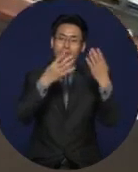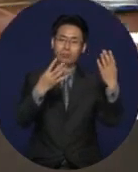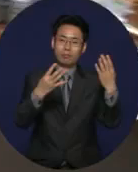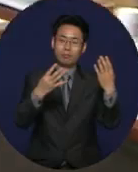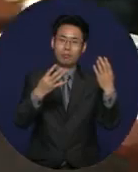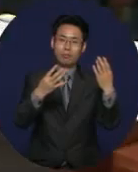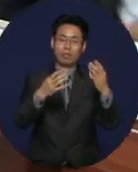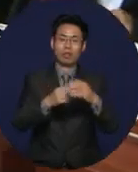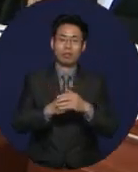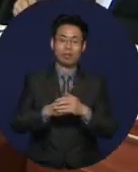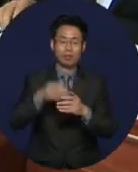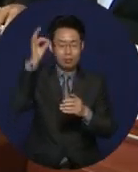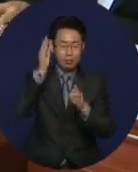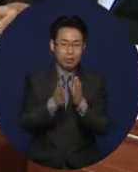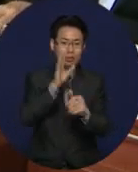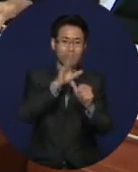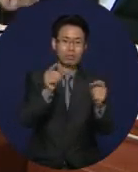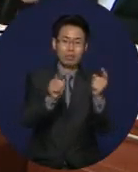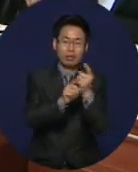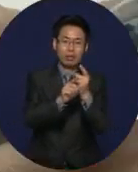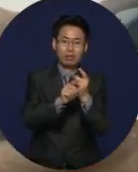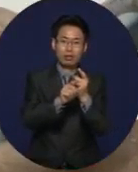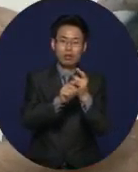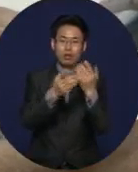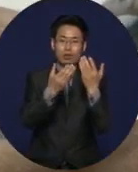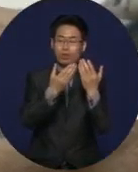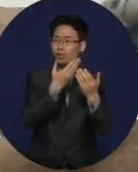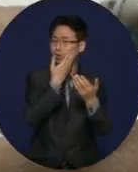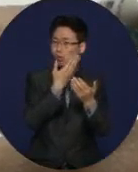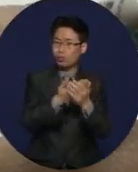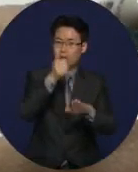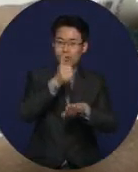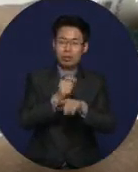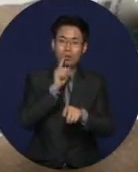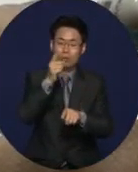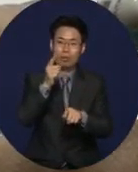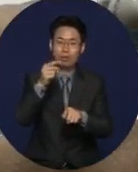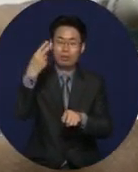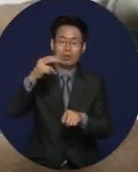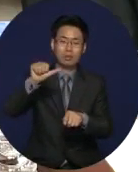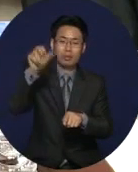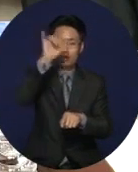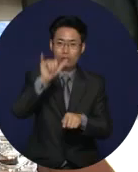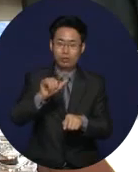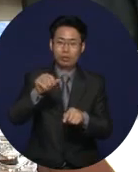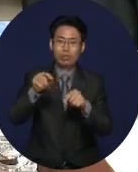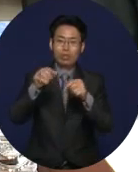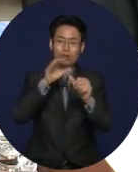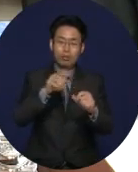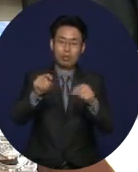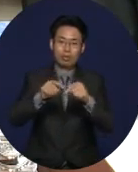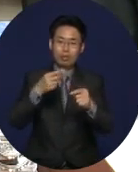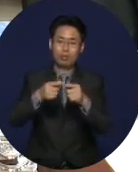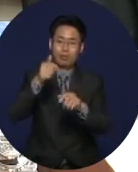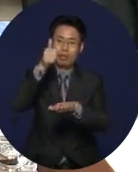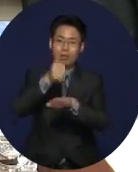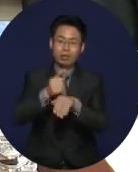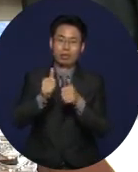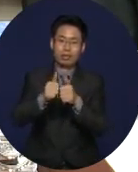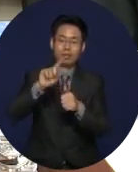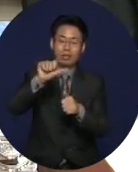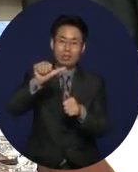지난 4일 열린 보고회에서는 포항시 규제개혁 주요 성과를 공유했으며 2015년 전국 규제지도 평가 결과에